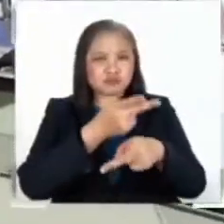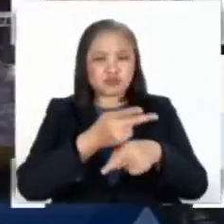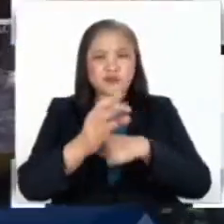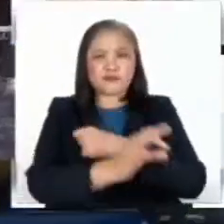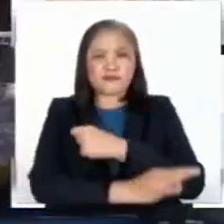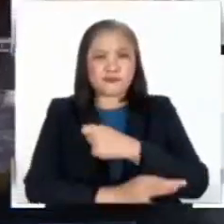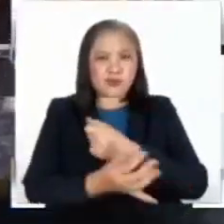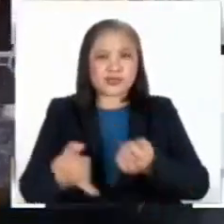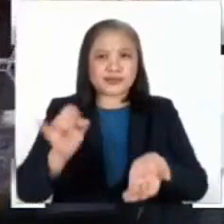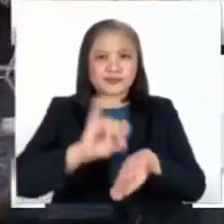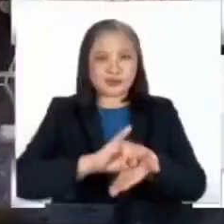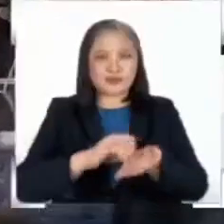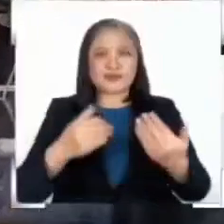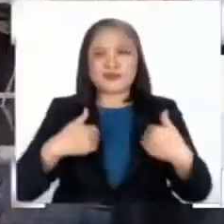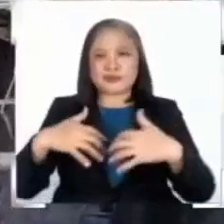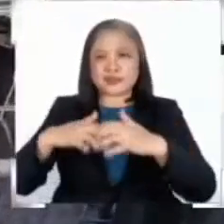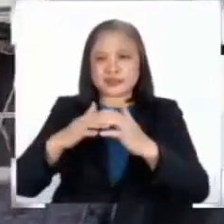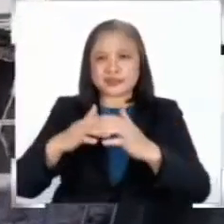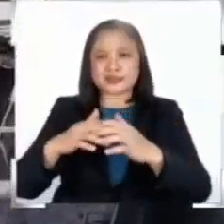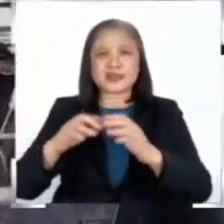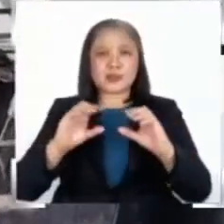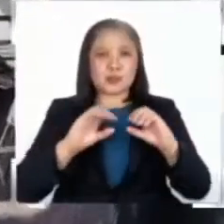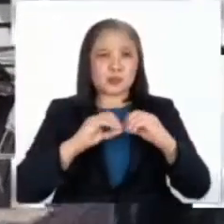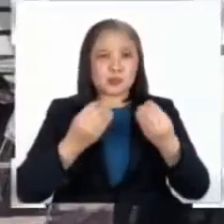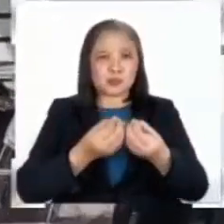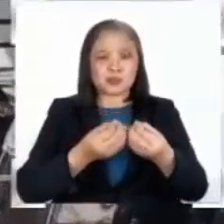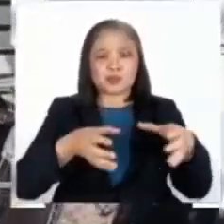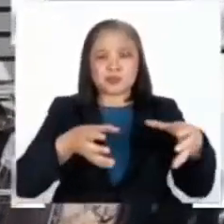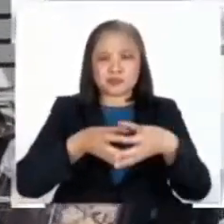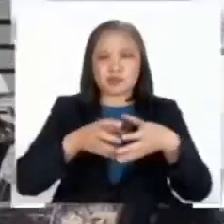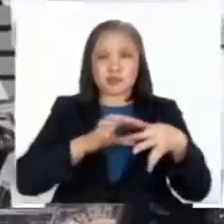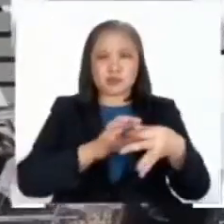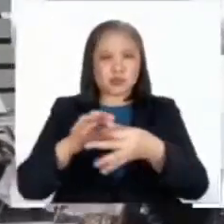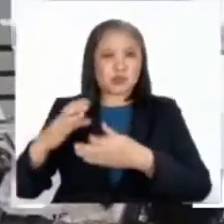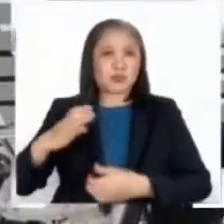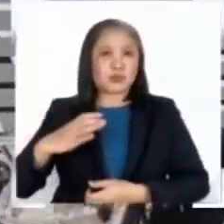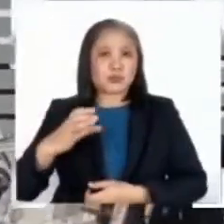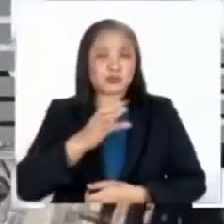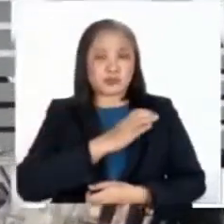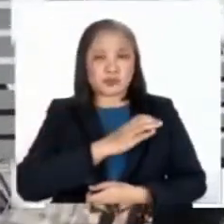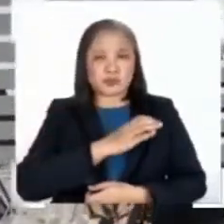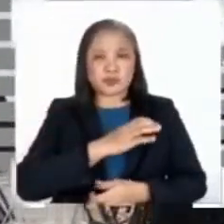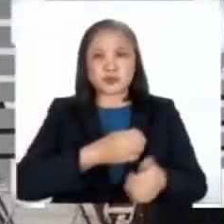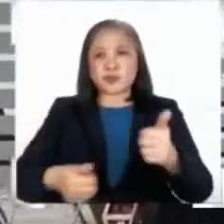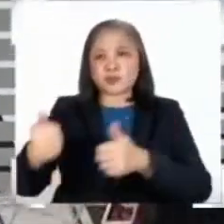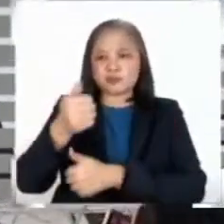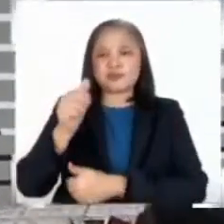bubuing Interagency Investment Promotion Coordination Committee na pangungunahan ng DTI.